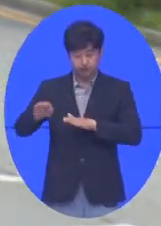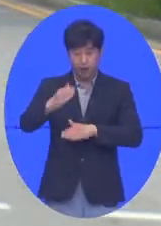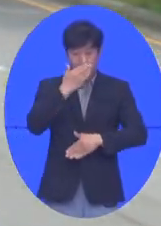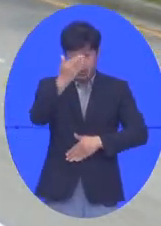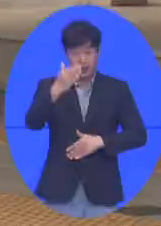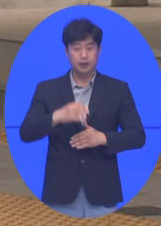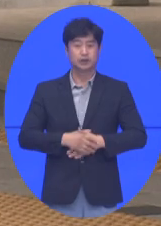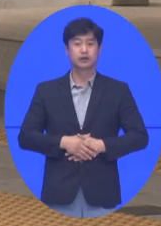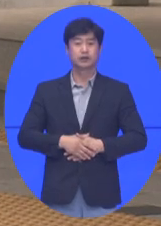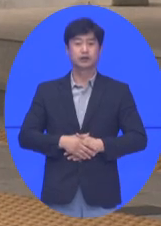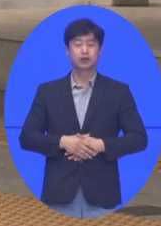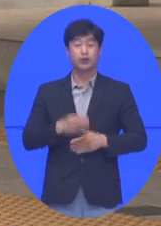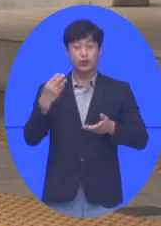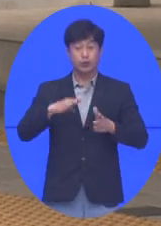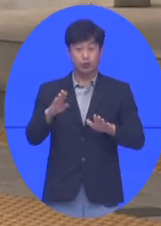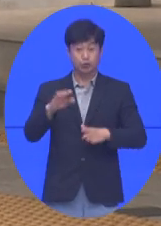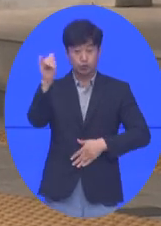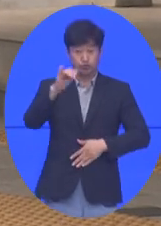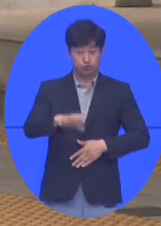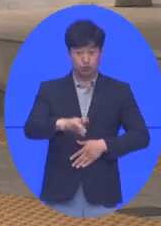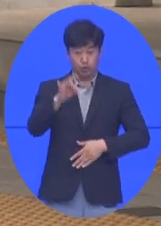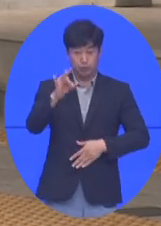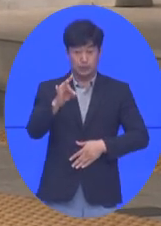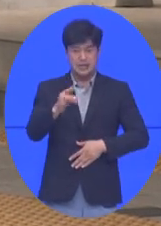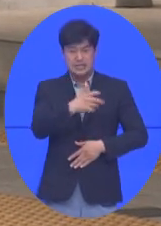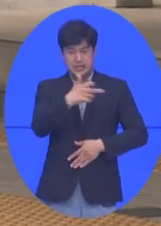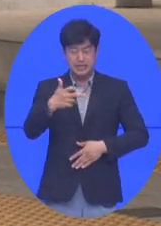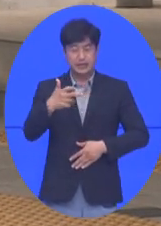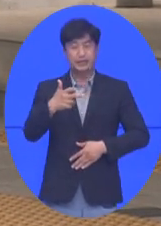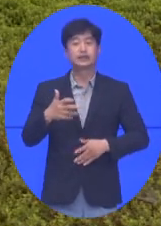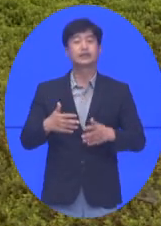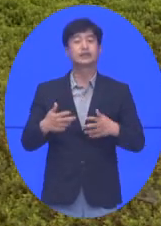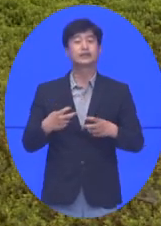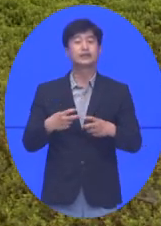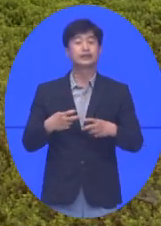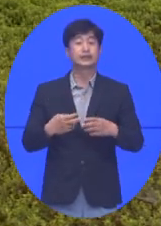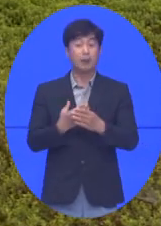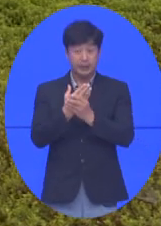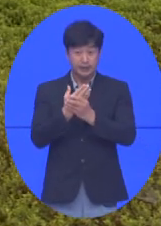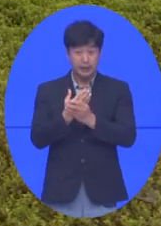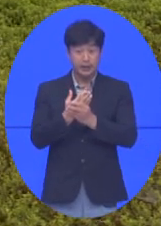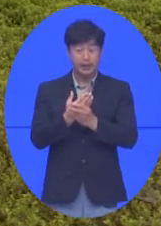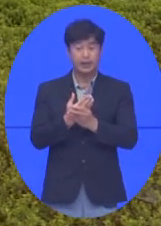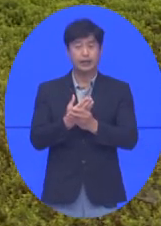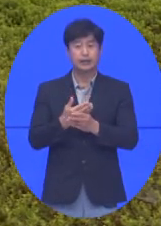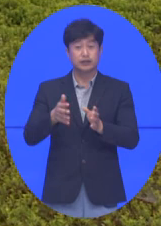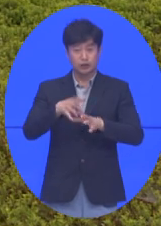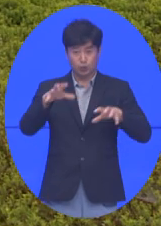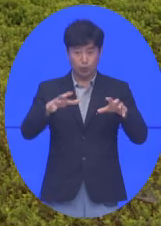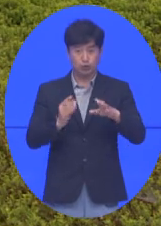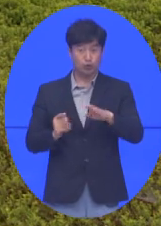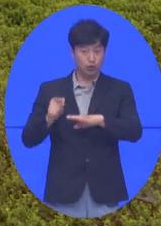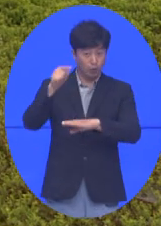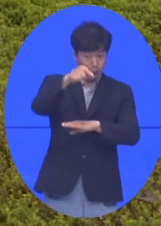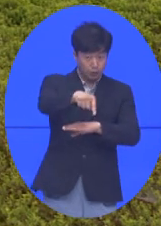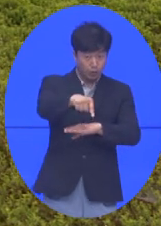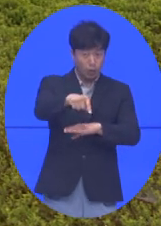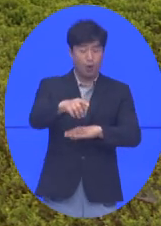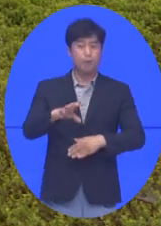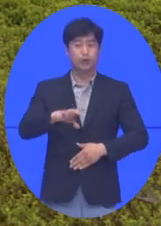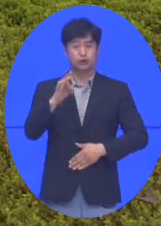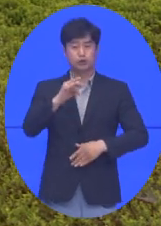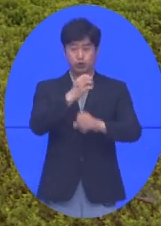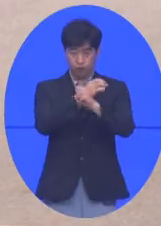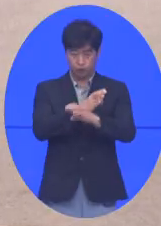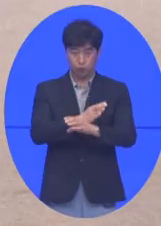제공합니다. 경기도가 전국 최초로 대형 재난 발생 시 긴급 차량이 시군 경계를 넘어 출동할 수 있도록 우선